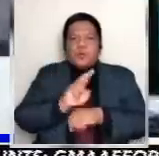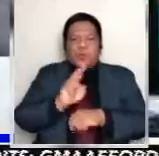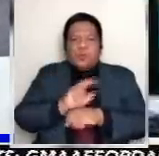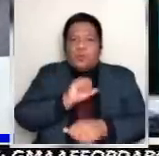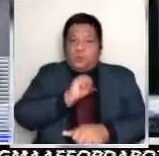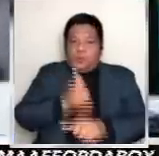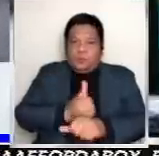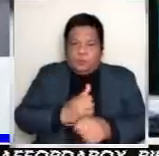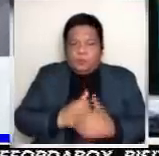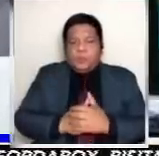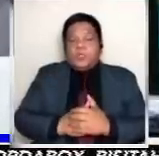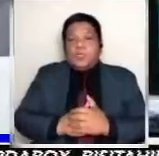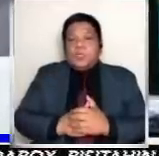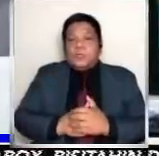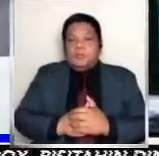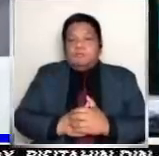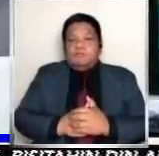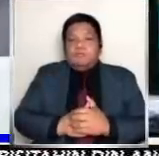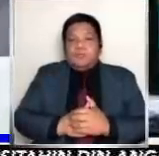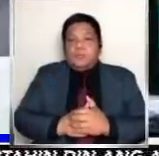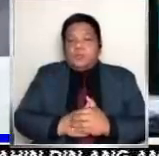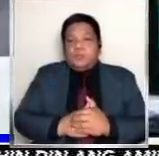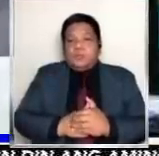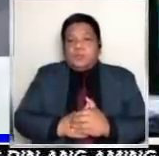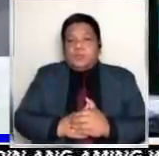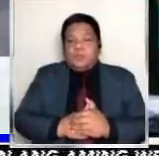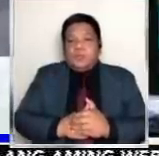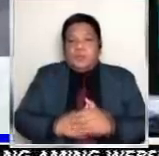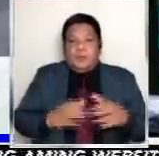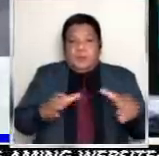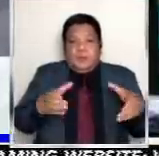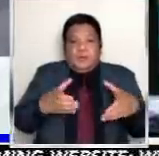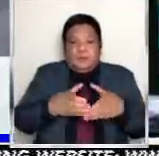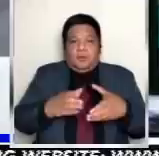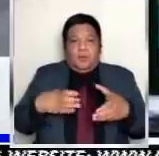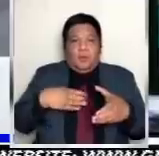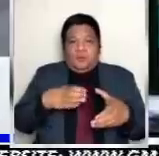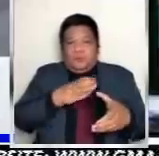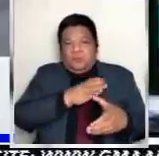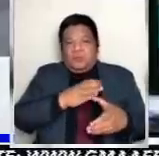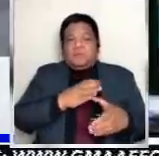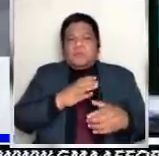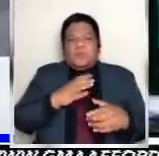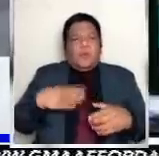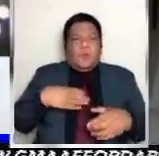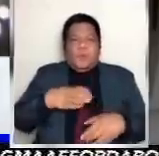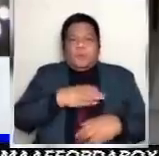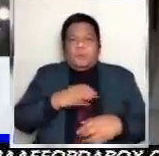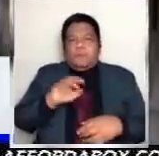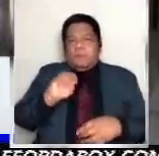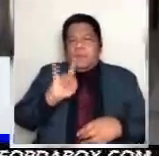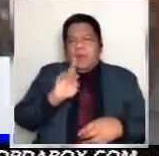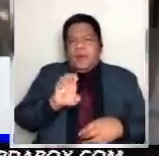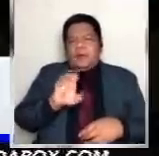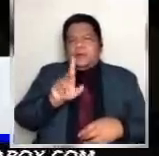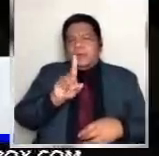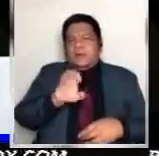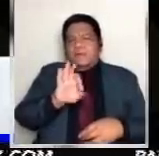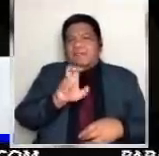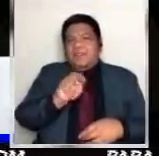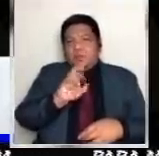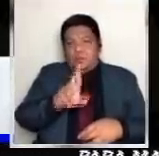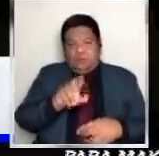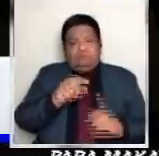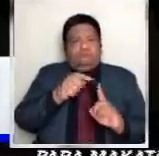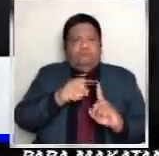Ayon naman kay Party List Representative Mike Defensor na isa rin sa nagsusulong sa paggamit ng ivermectin, kung tutuusin, hindi